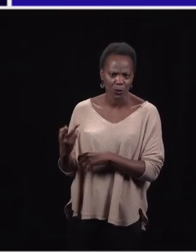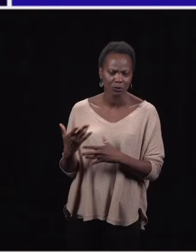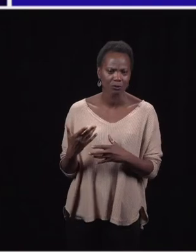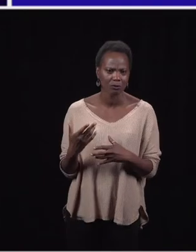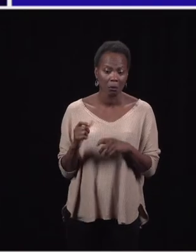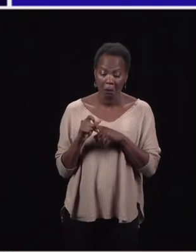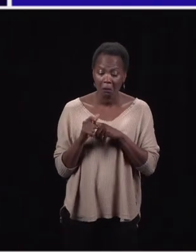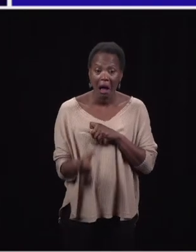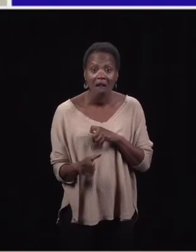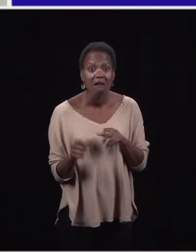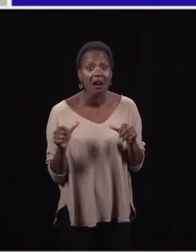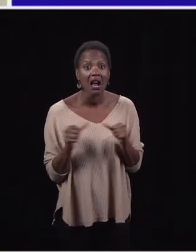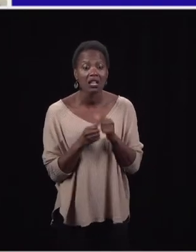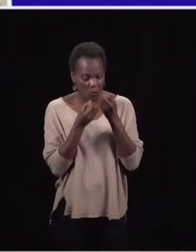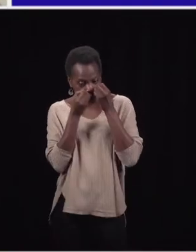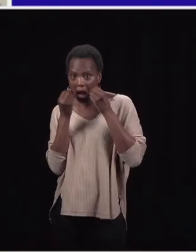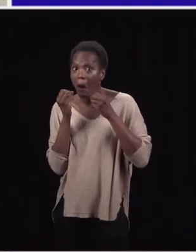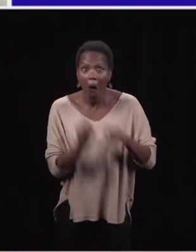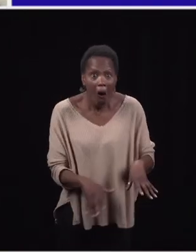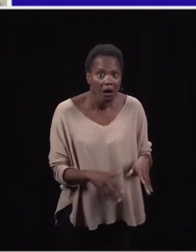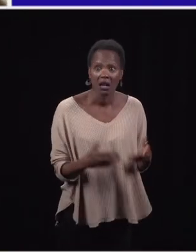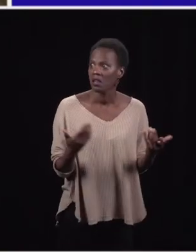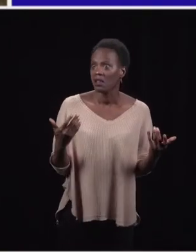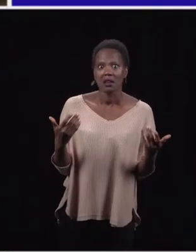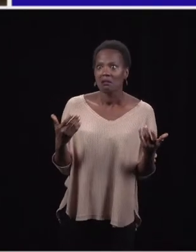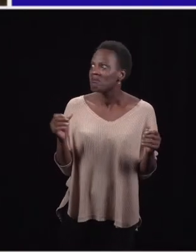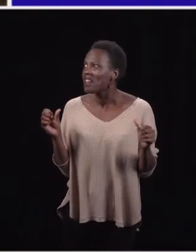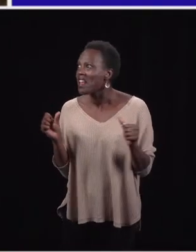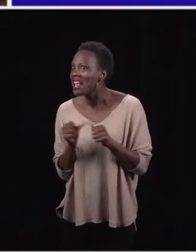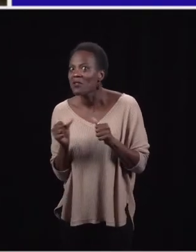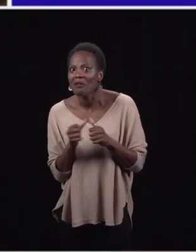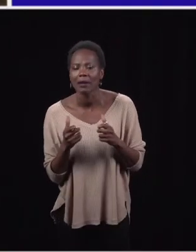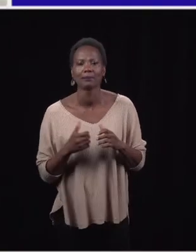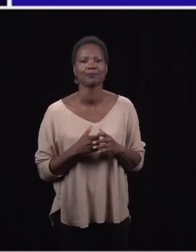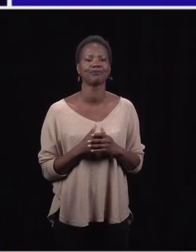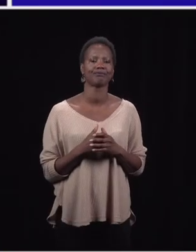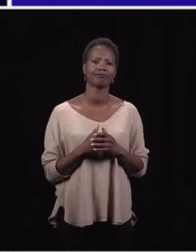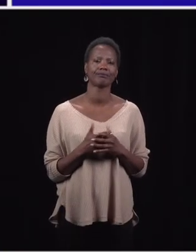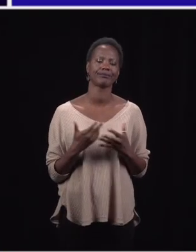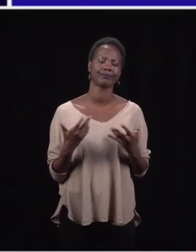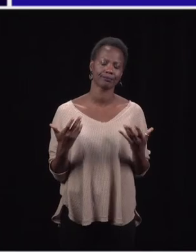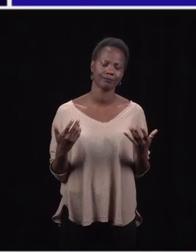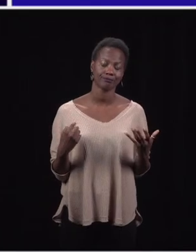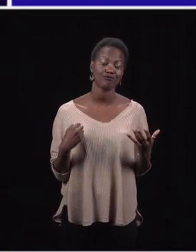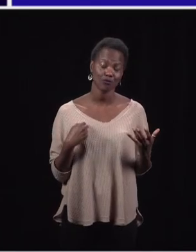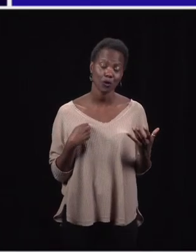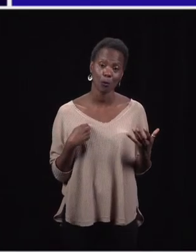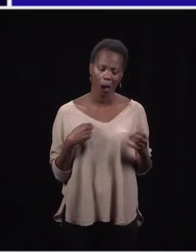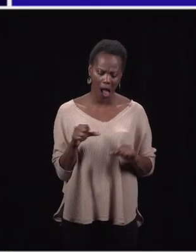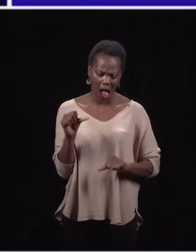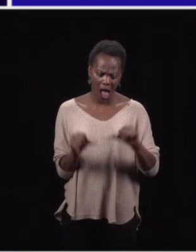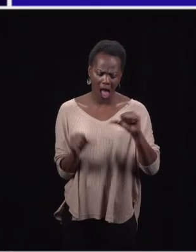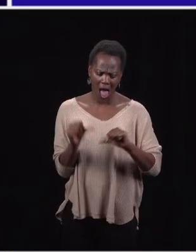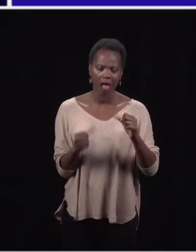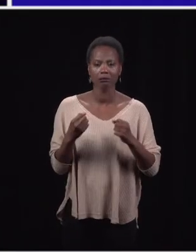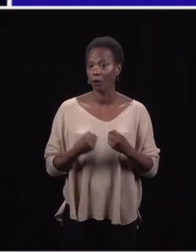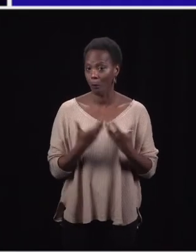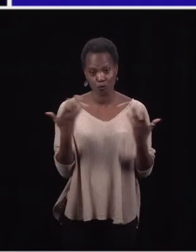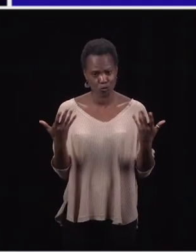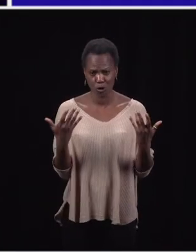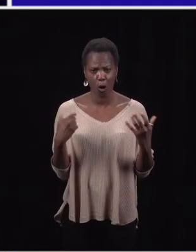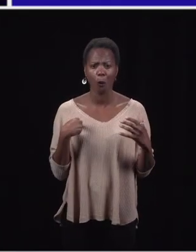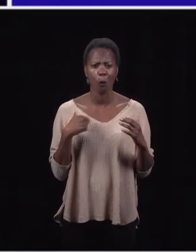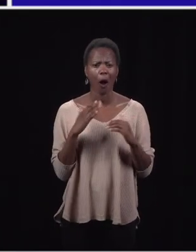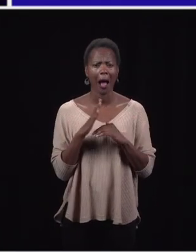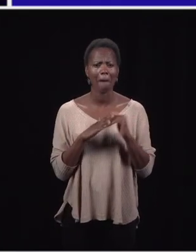on fait quoi on décide de tout plaquer qu'est-ce qui se passe alors un moment donné j'ai eu plusieurs challenges j'ai fait plusieurs métiers